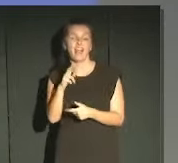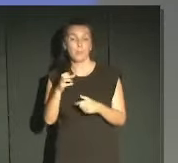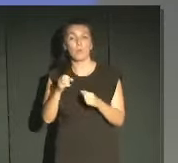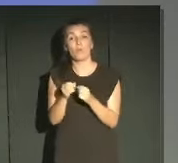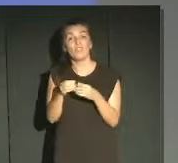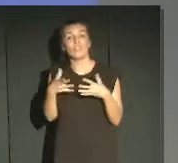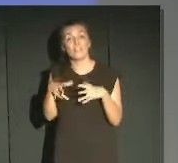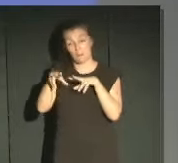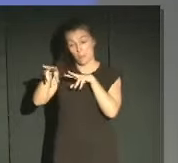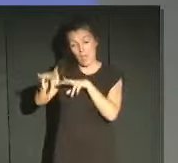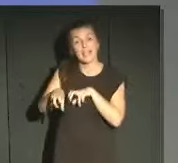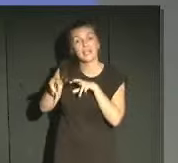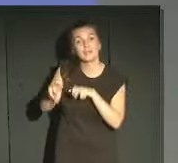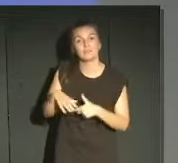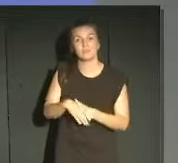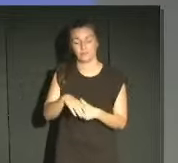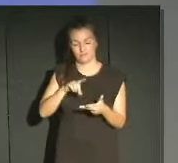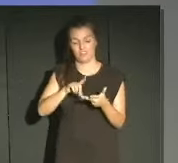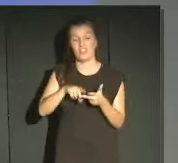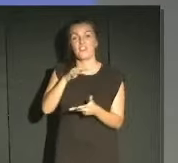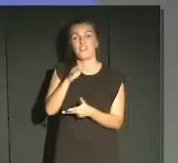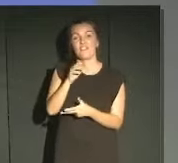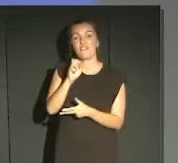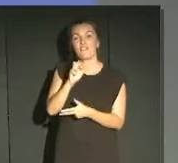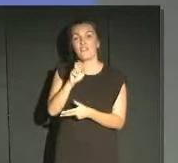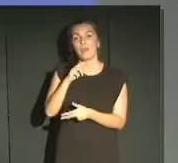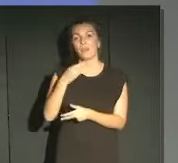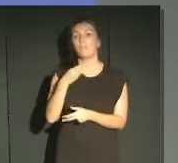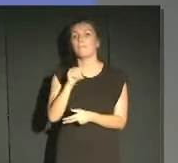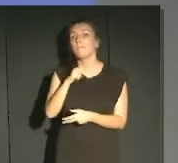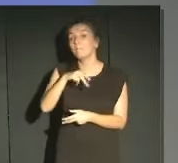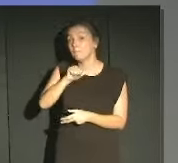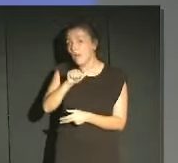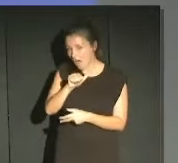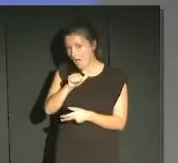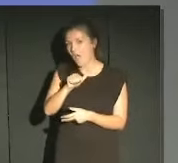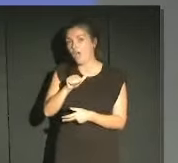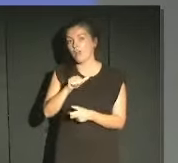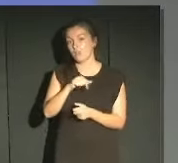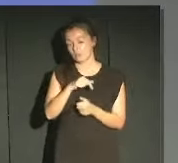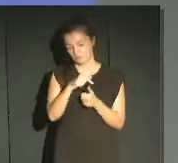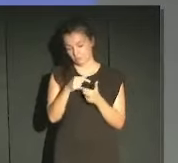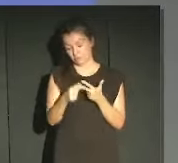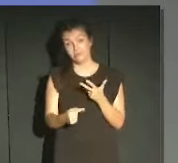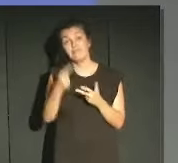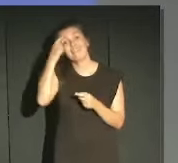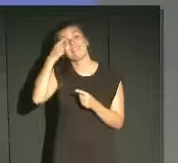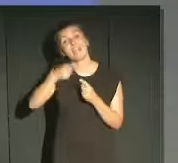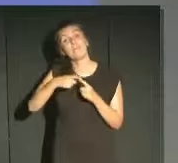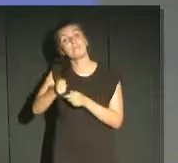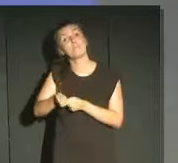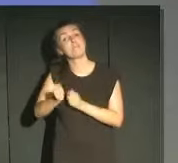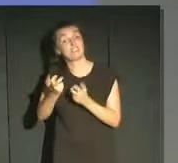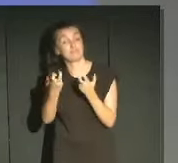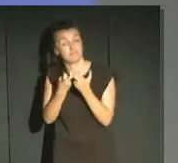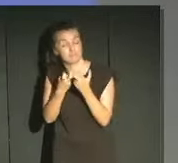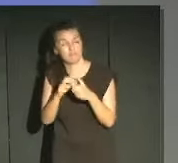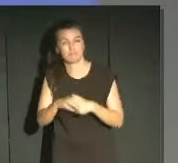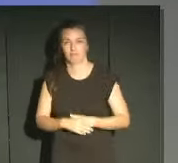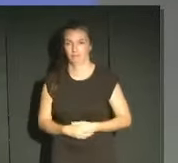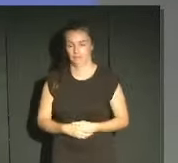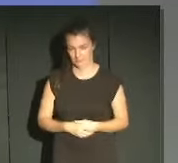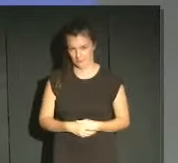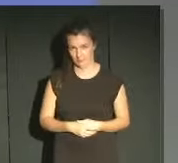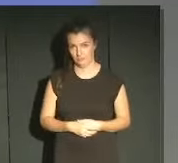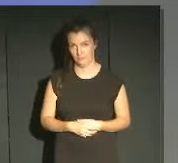l'agriculture ferme pas notamment pour la pêche